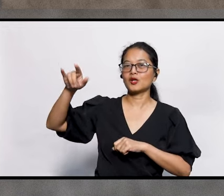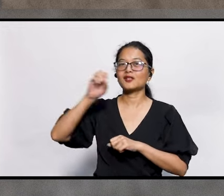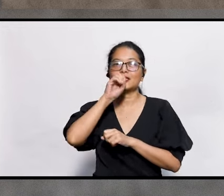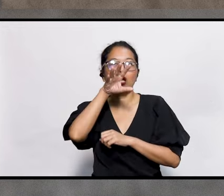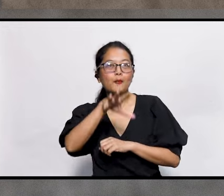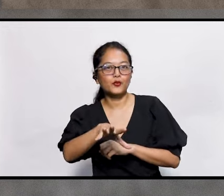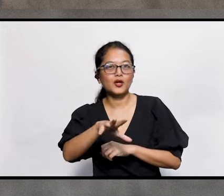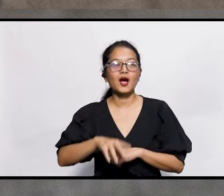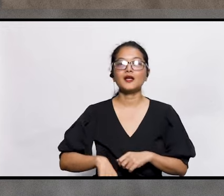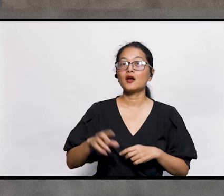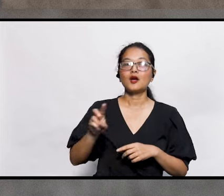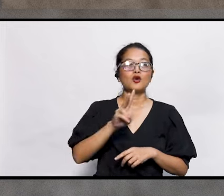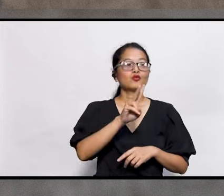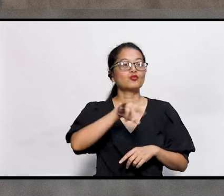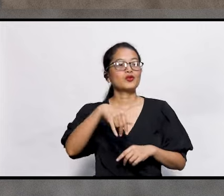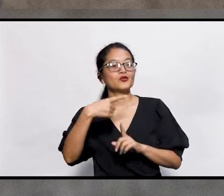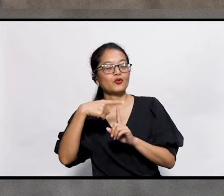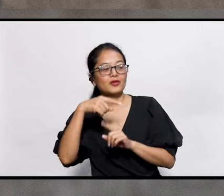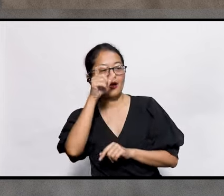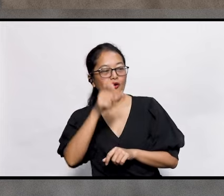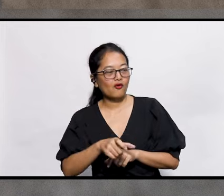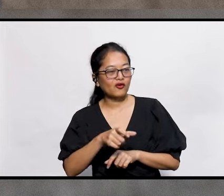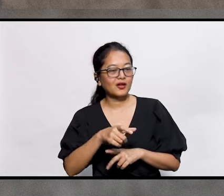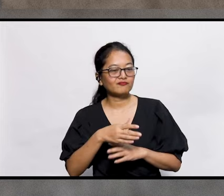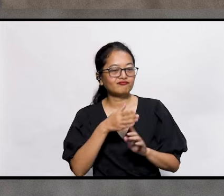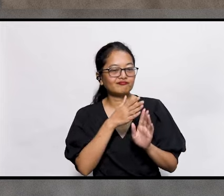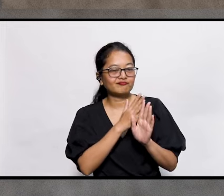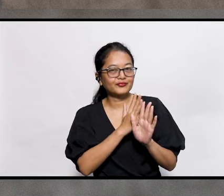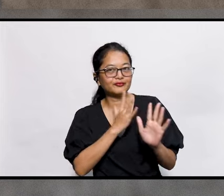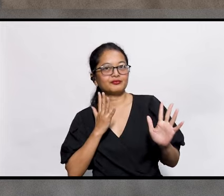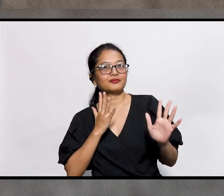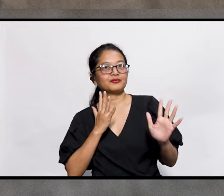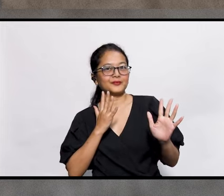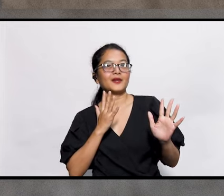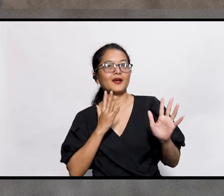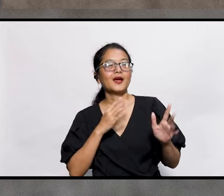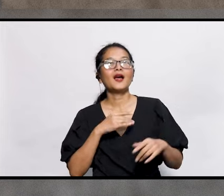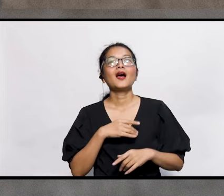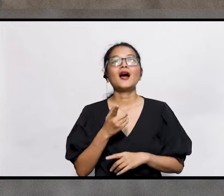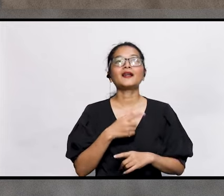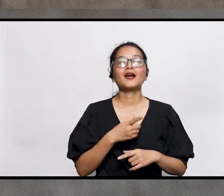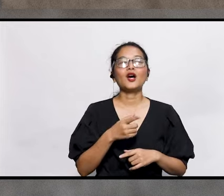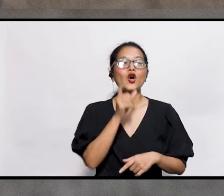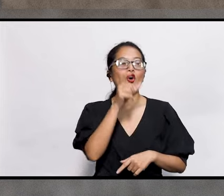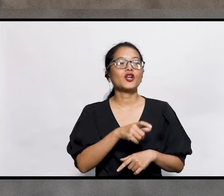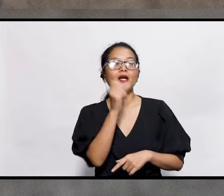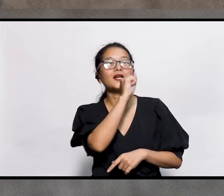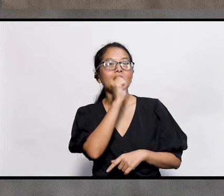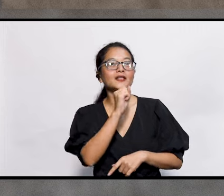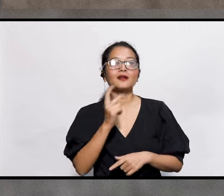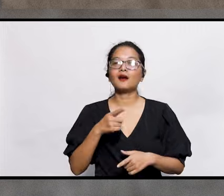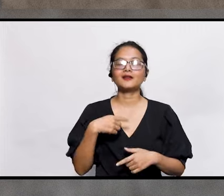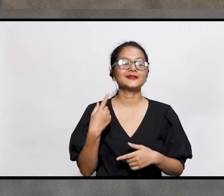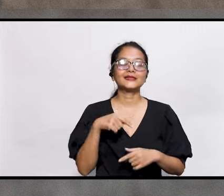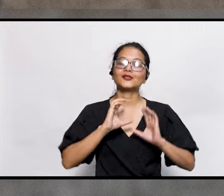Antri selama 15 menit itu ya Eh kita diebohkan dengan segala macam music industry yang ada di dunia ini